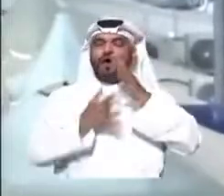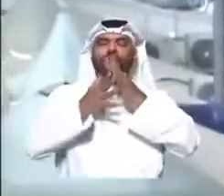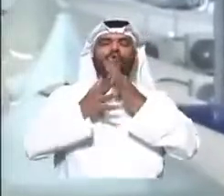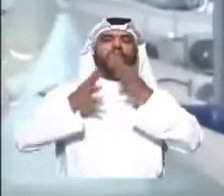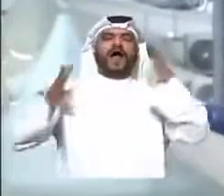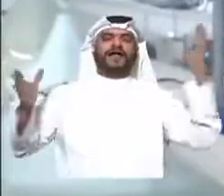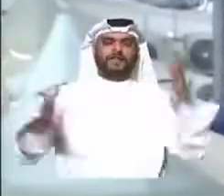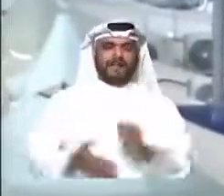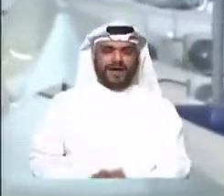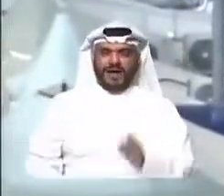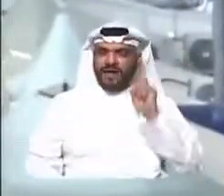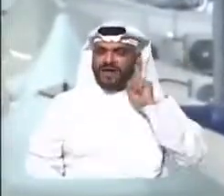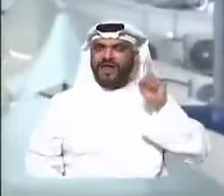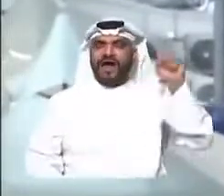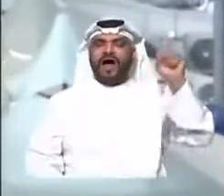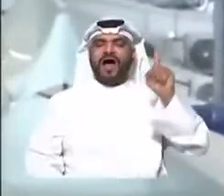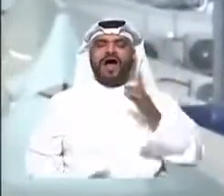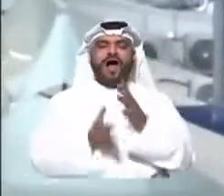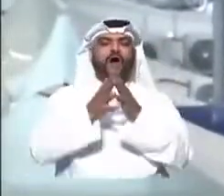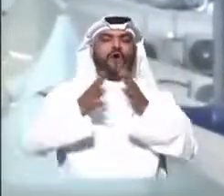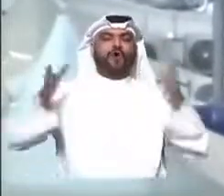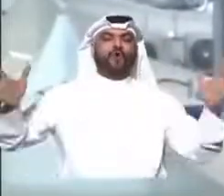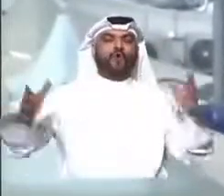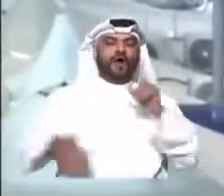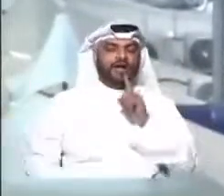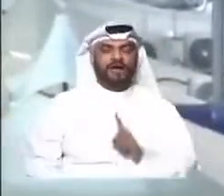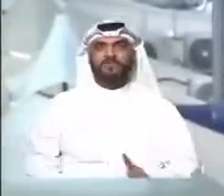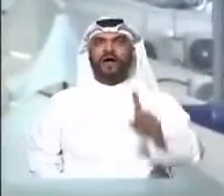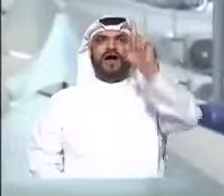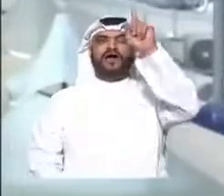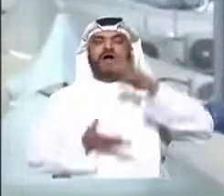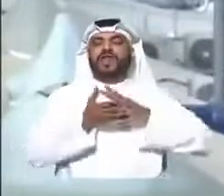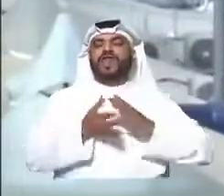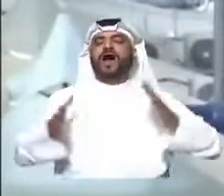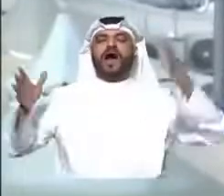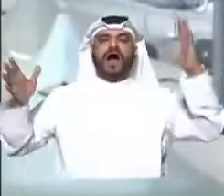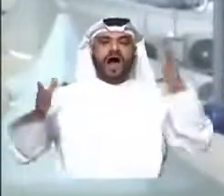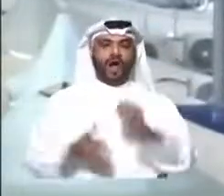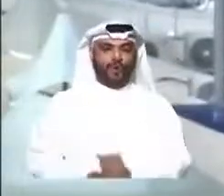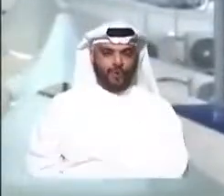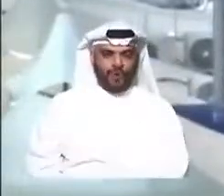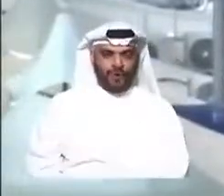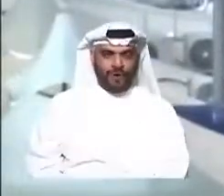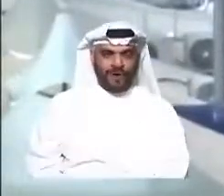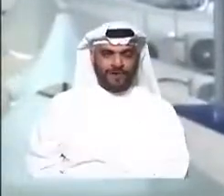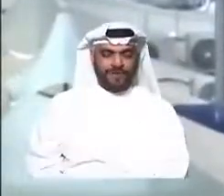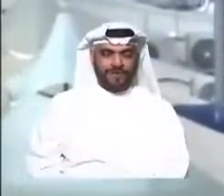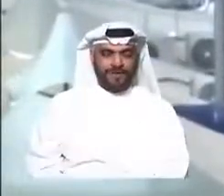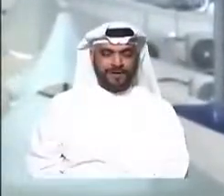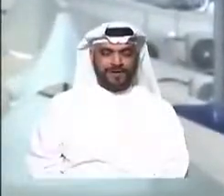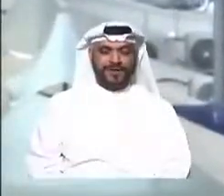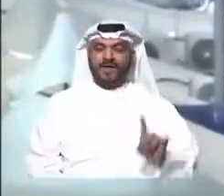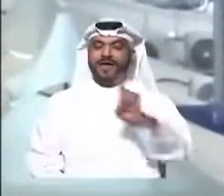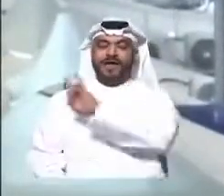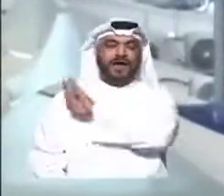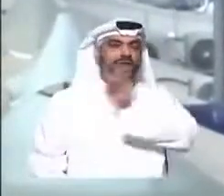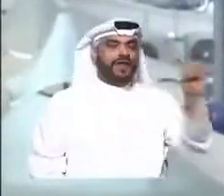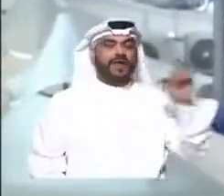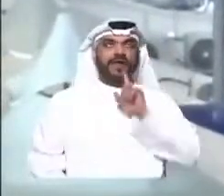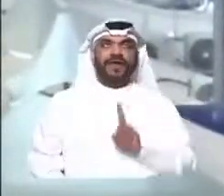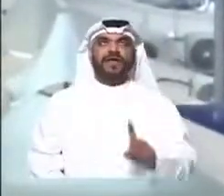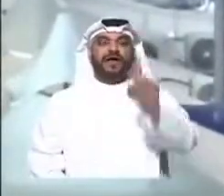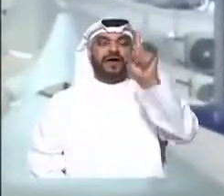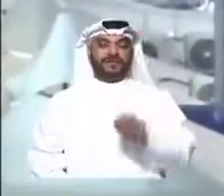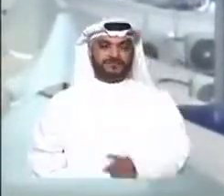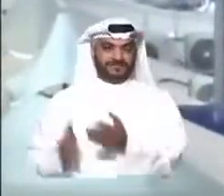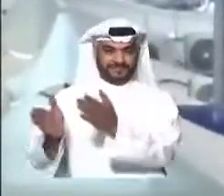الله أكبر الله أكبر الله أكبر.